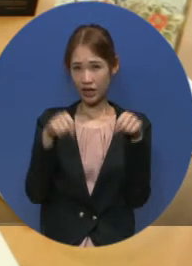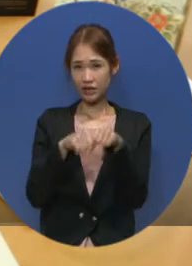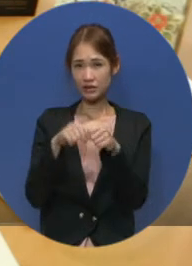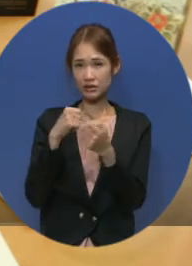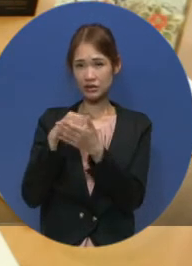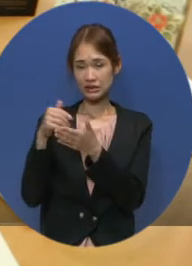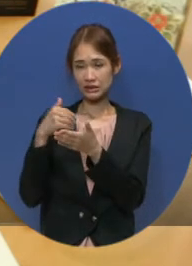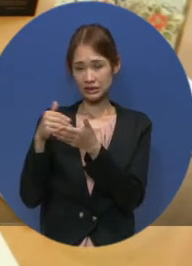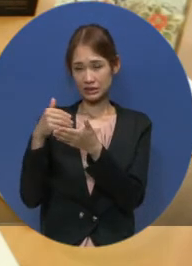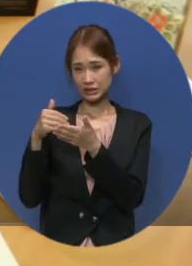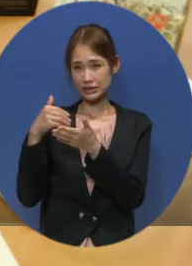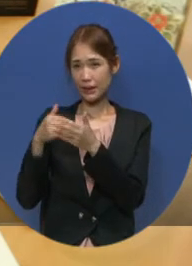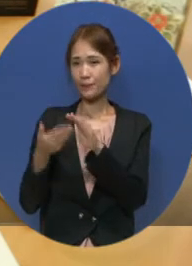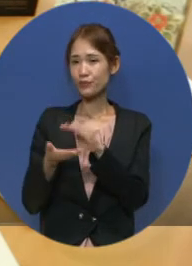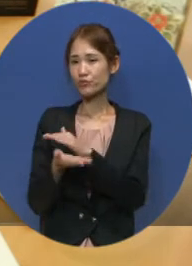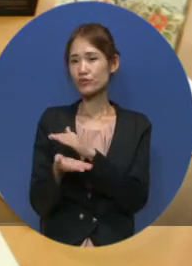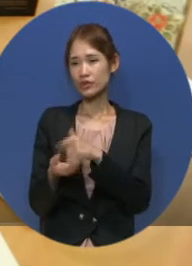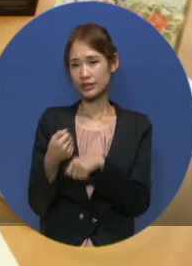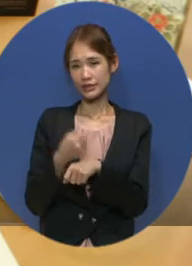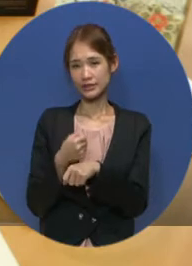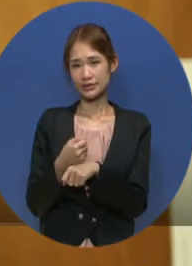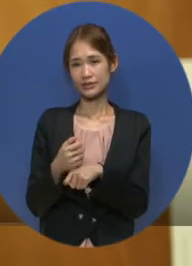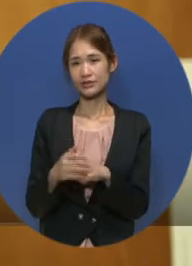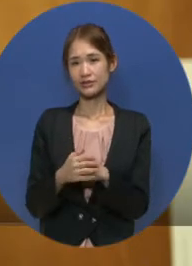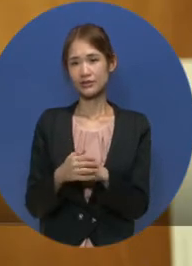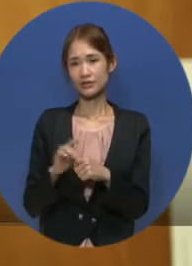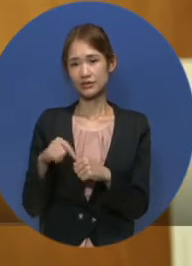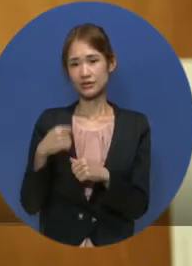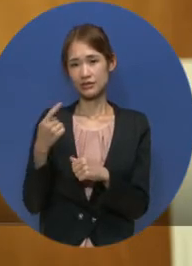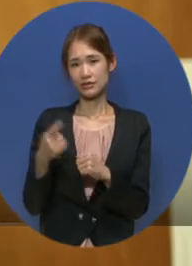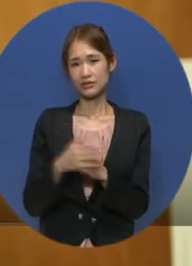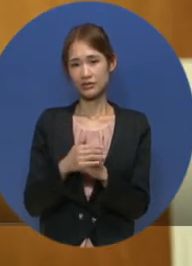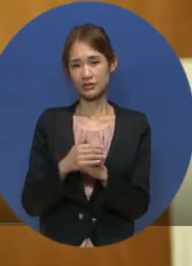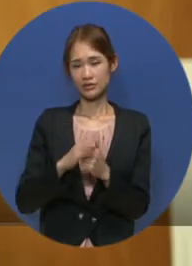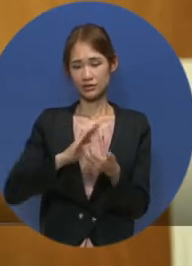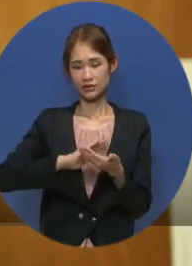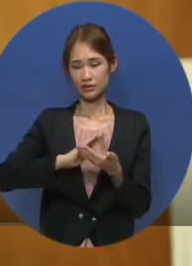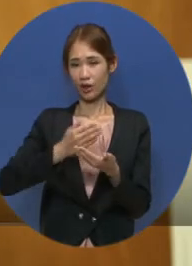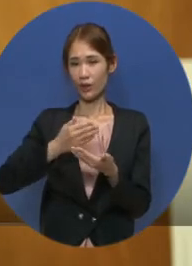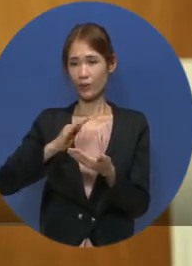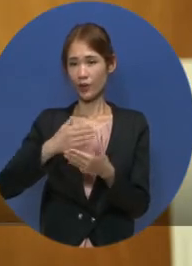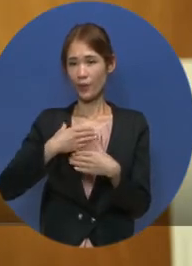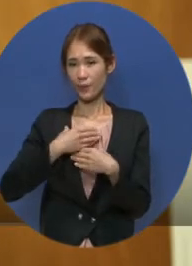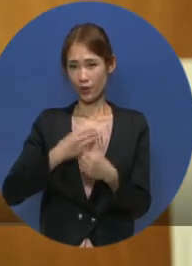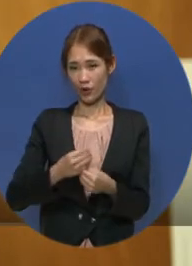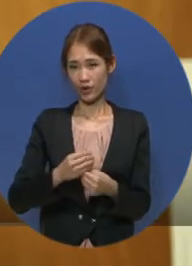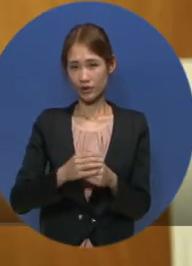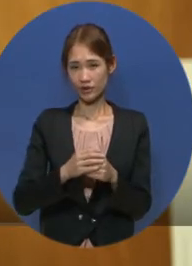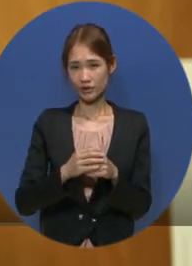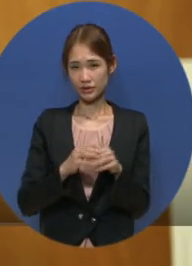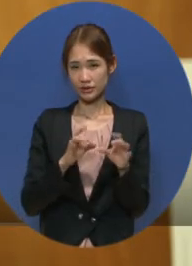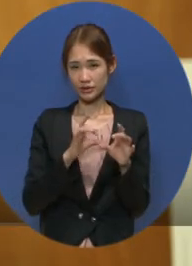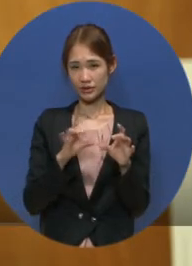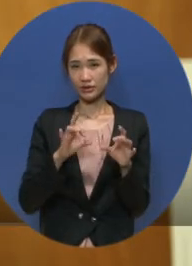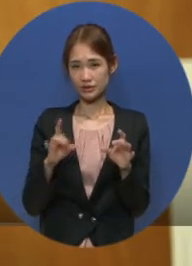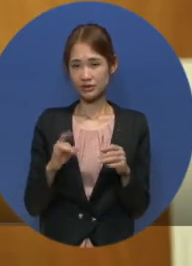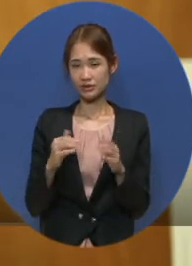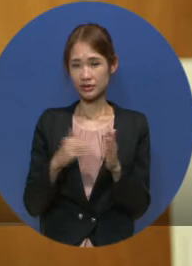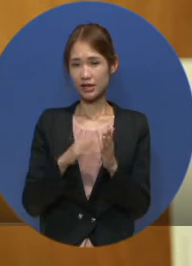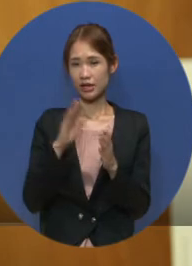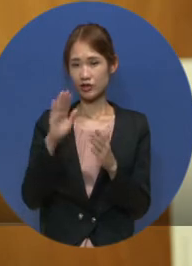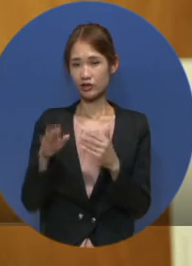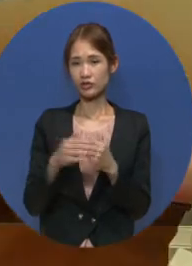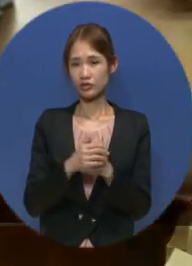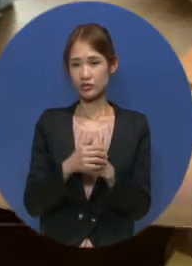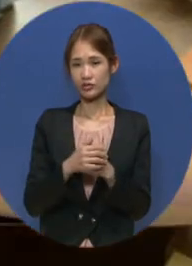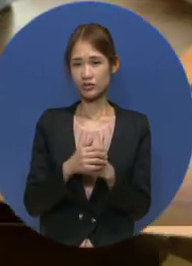한 장에 이제 이렇게 그림을 프린팅을 하고요. 그리고 이것을 접기 편하게끔 이렇게 그 선을 넣습니다. 이런 작업을 거치고 난